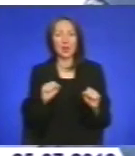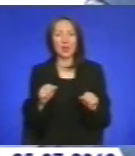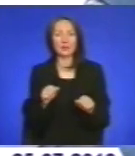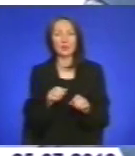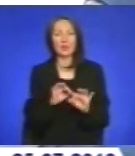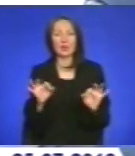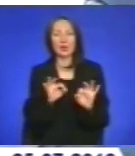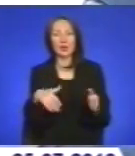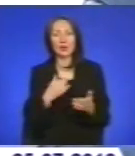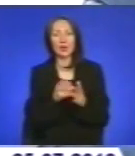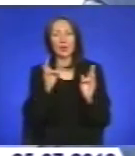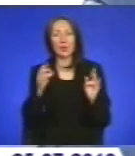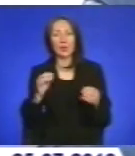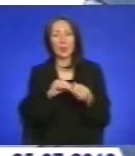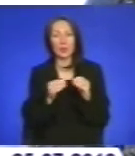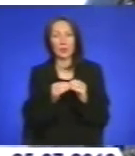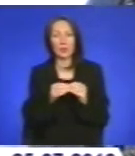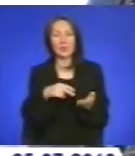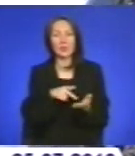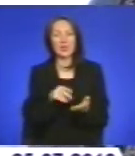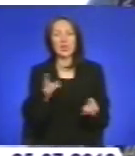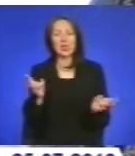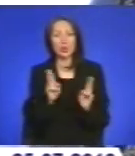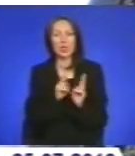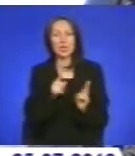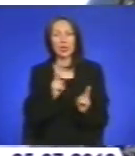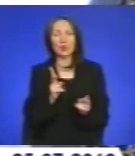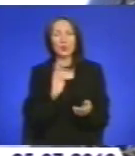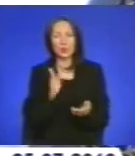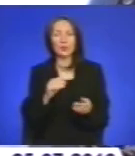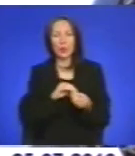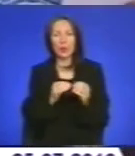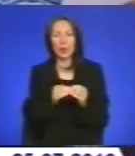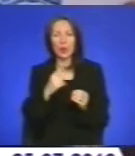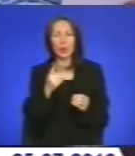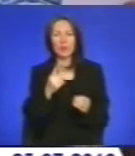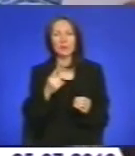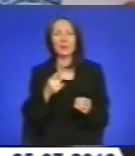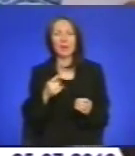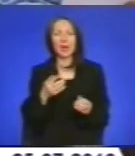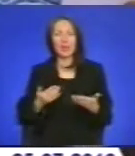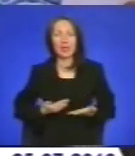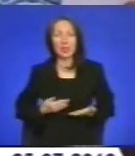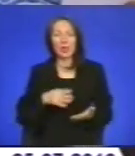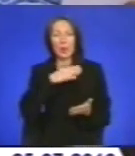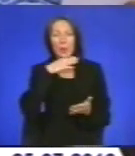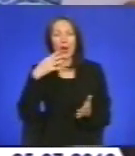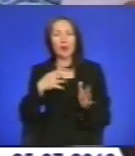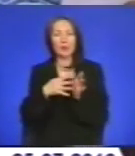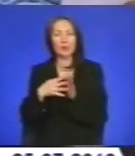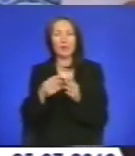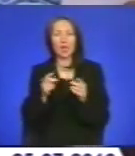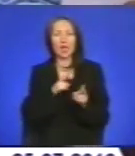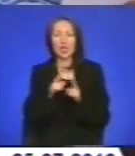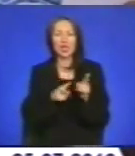ті, хто потерпів від протиправних діянь. Один із місцевих мешканців від імені всіх жителів багатоповерхівки скаржився на сумнівні дії співробітників ЖЕКу, який